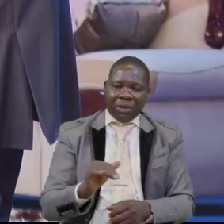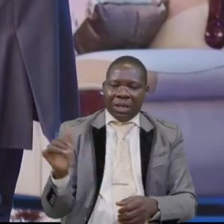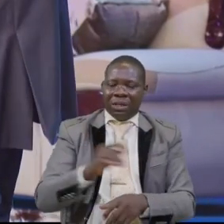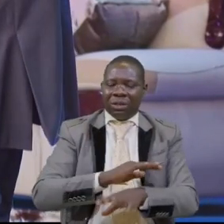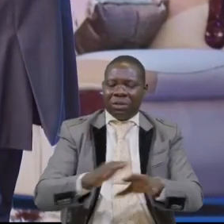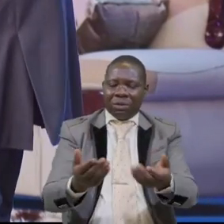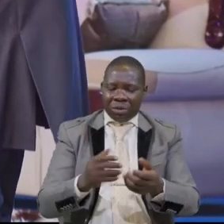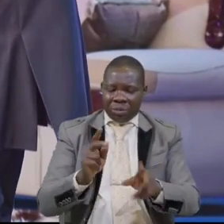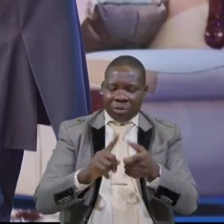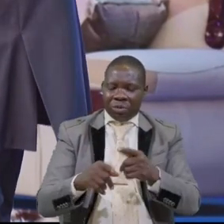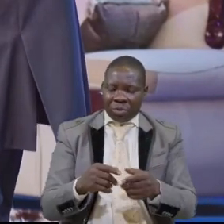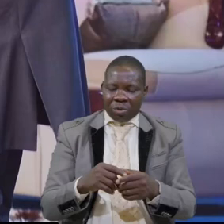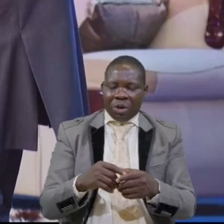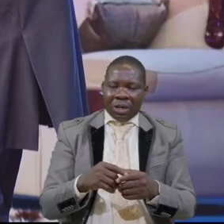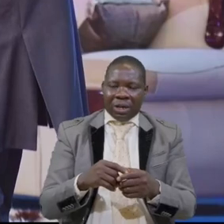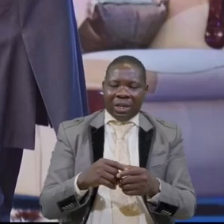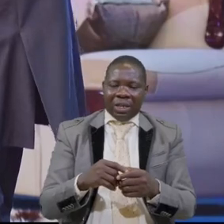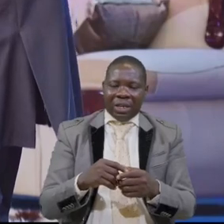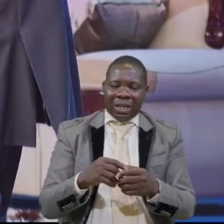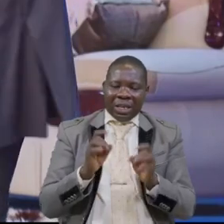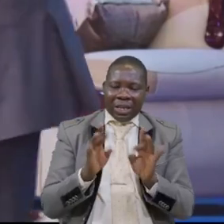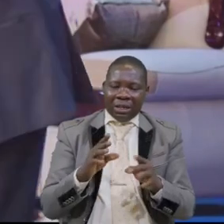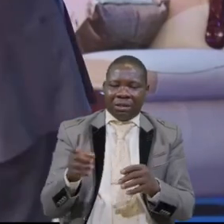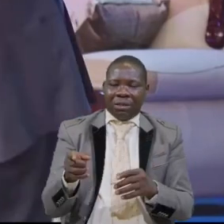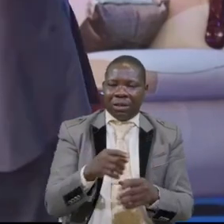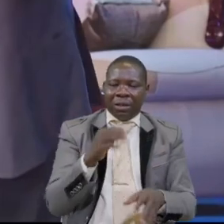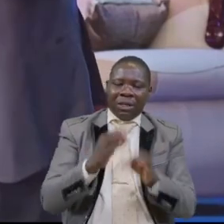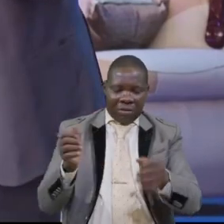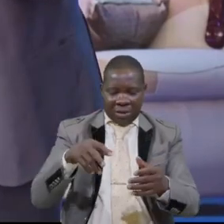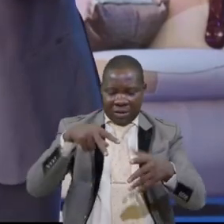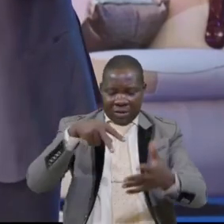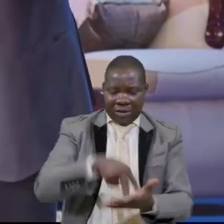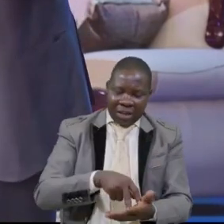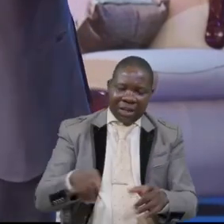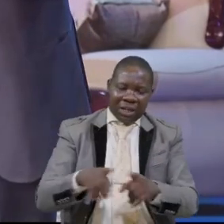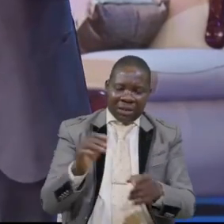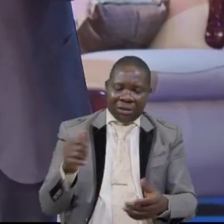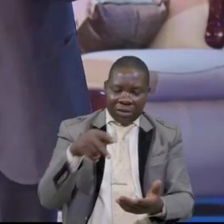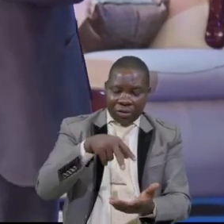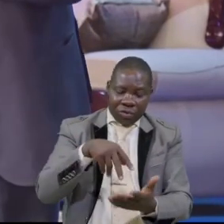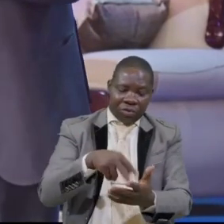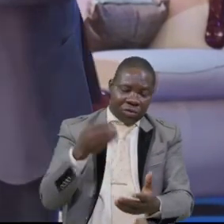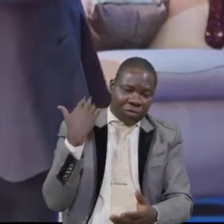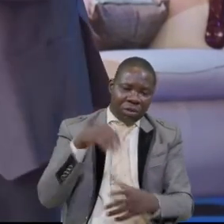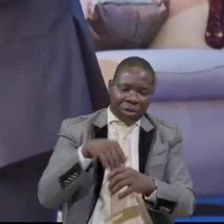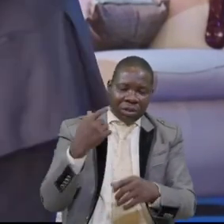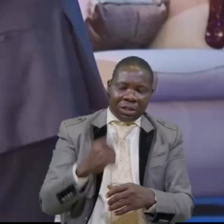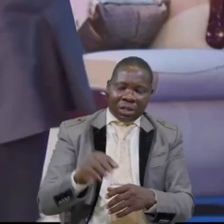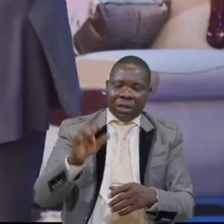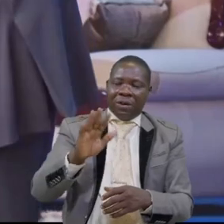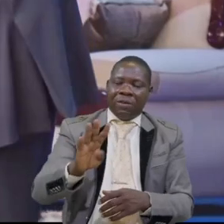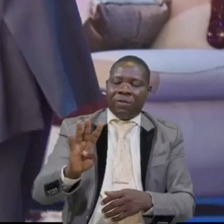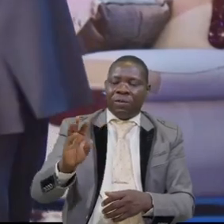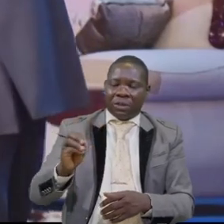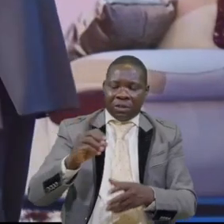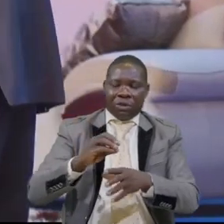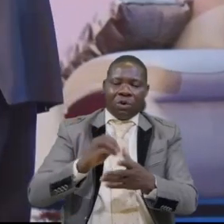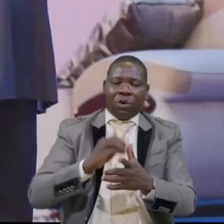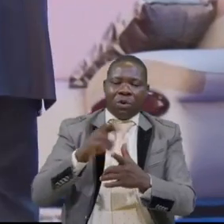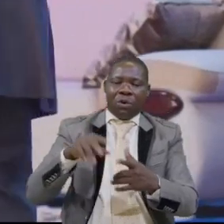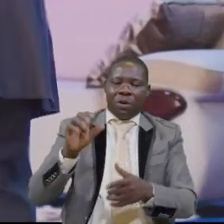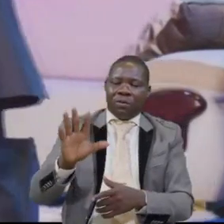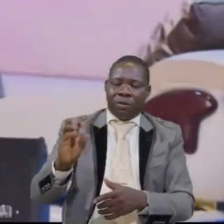position ferme comme ça, quand ils avaient 40 ans, quand Daniel n'a pas baissé quoi que ce soit, Daniel